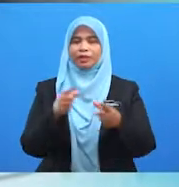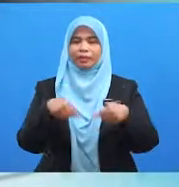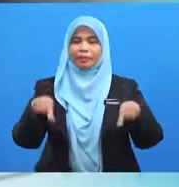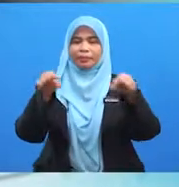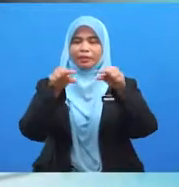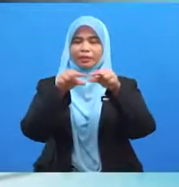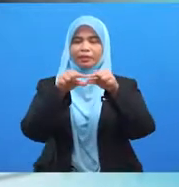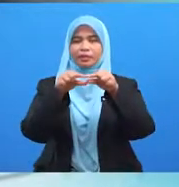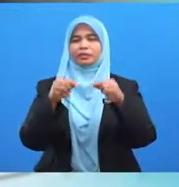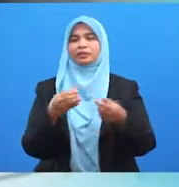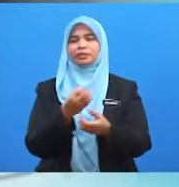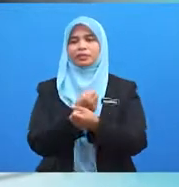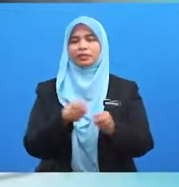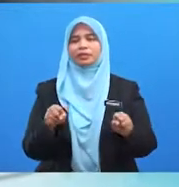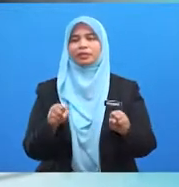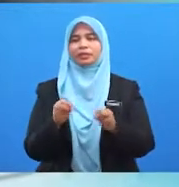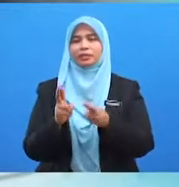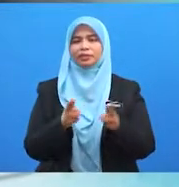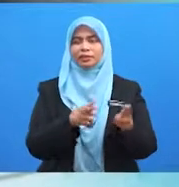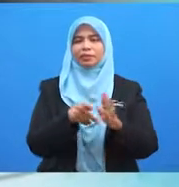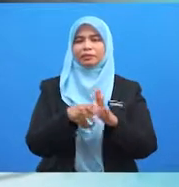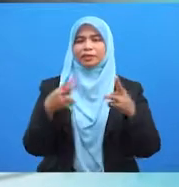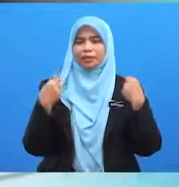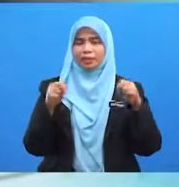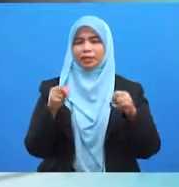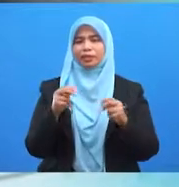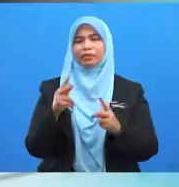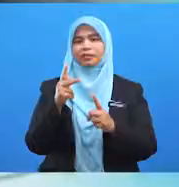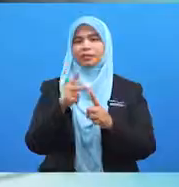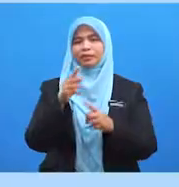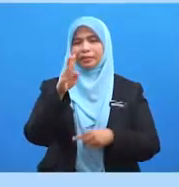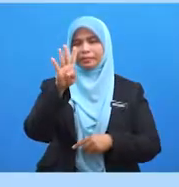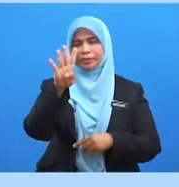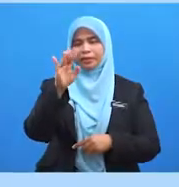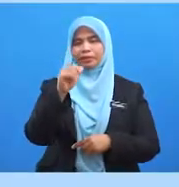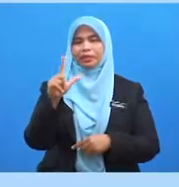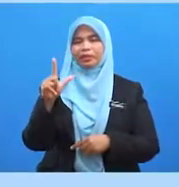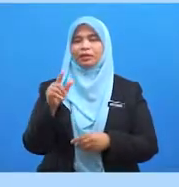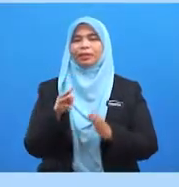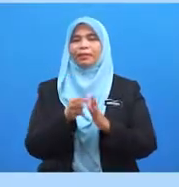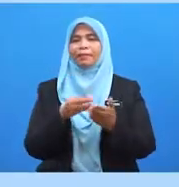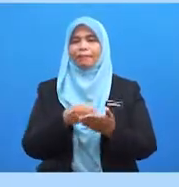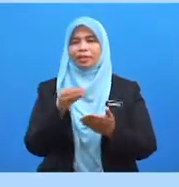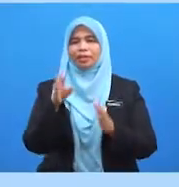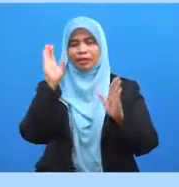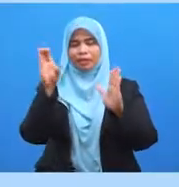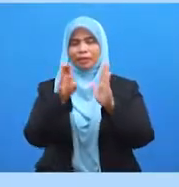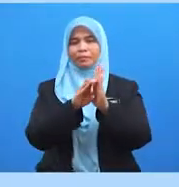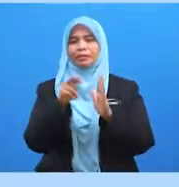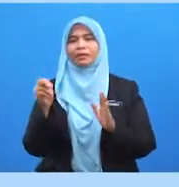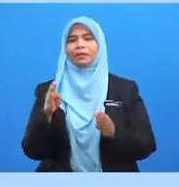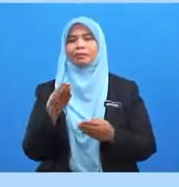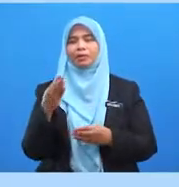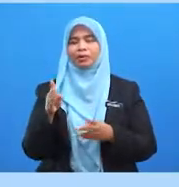Kepentingan menyediakan rancangan perniagaan yang keempat ialah memberi gambaran sama ada projek